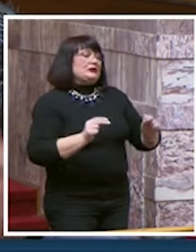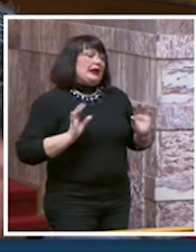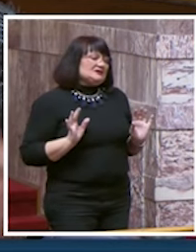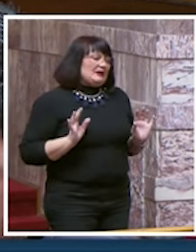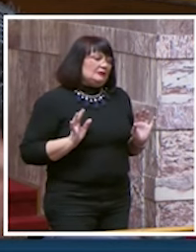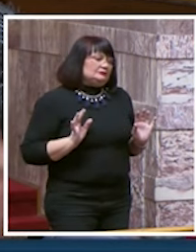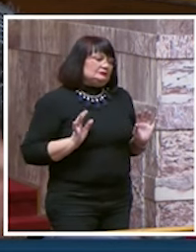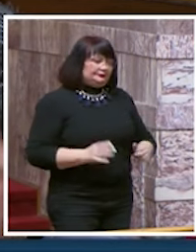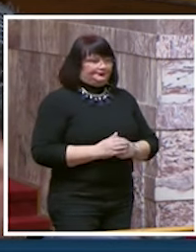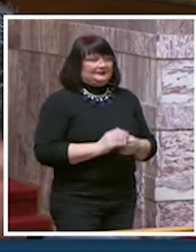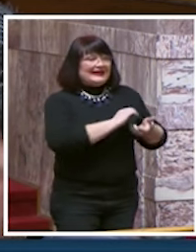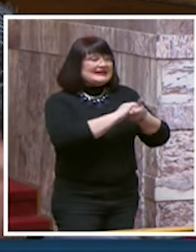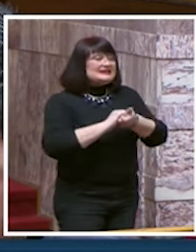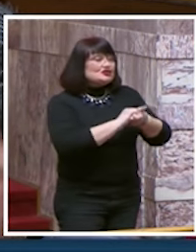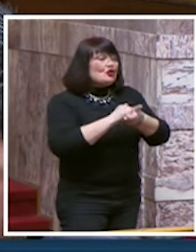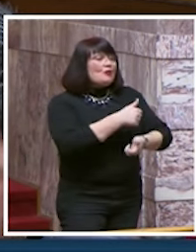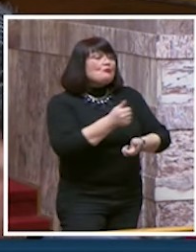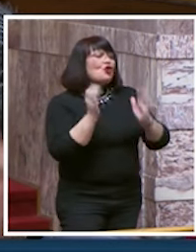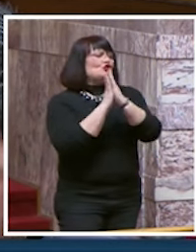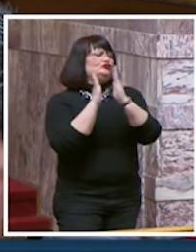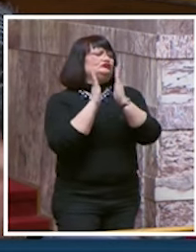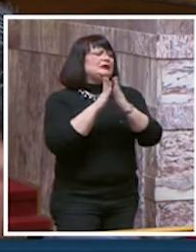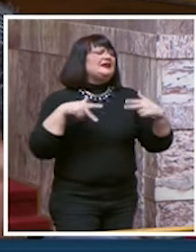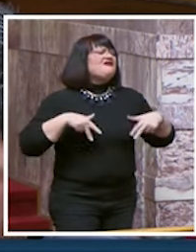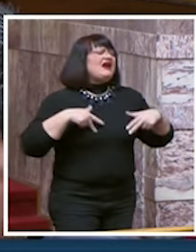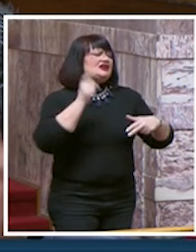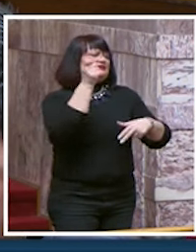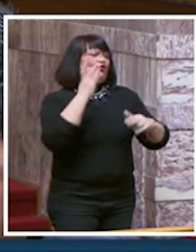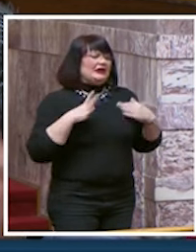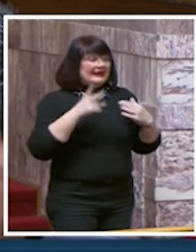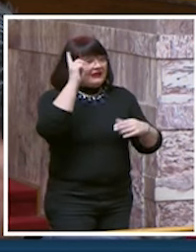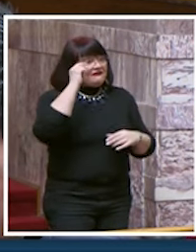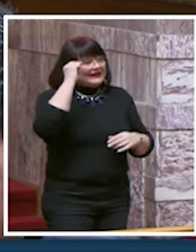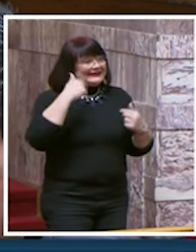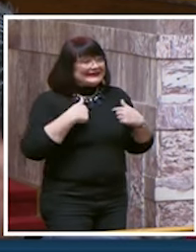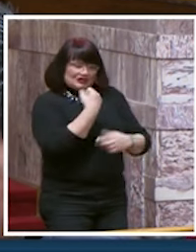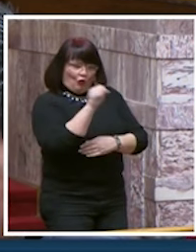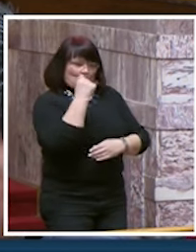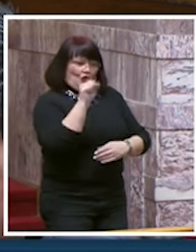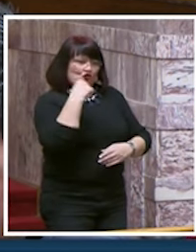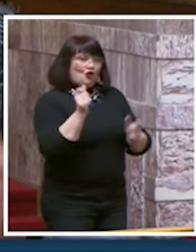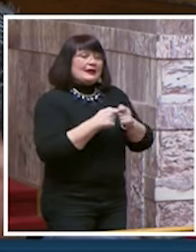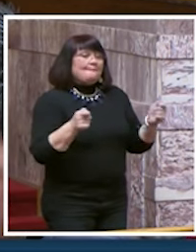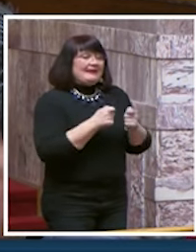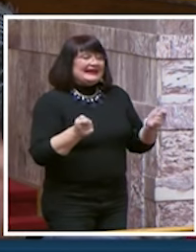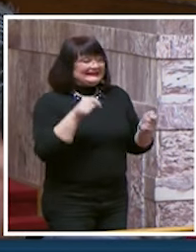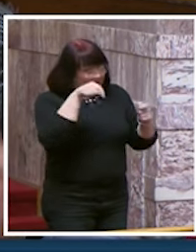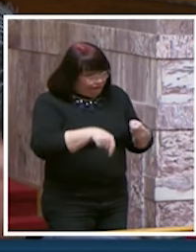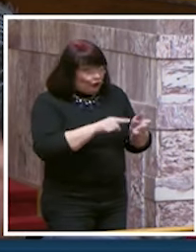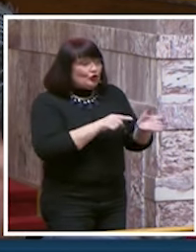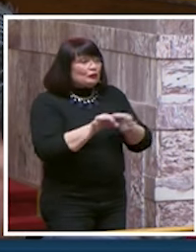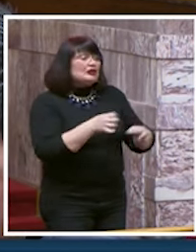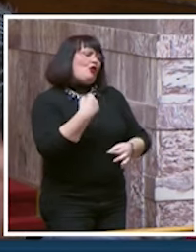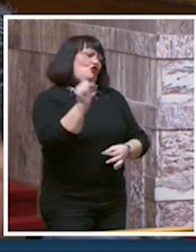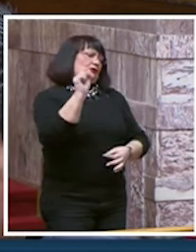για να λιώνεται και τελικά να μετατρέψει τους συλλόγους σε χειροκροτητές της κυβερνητικής πολιτικής. Οι φοιτητές απορρίψαμε αυτά τα μέτρα και έτσι κάνουμε και με το εν λόγω